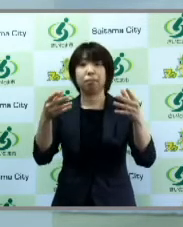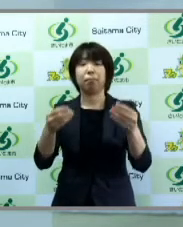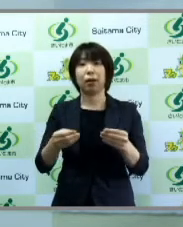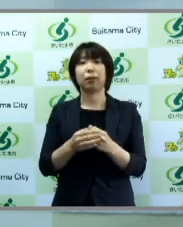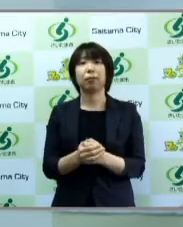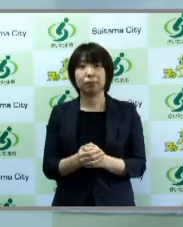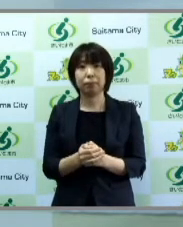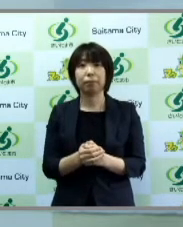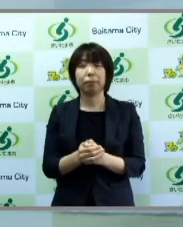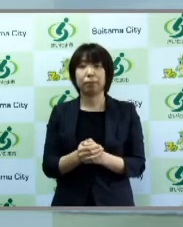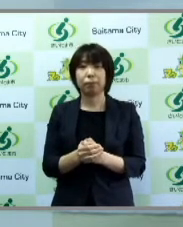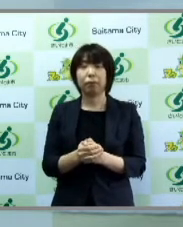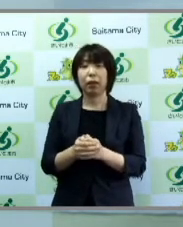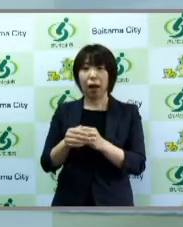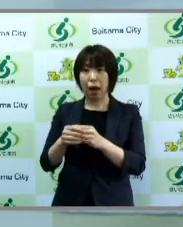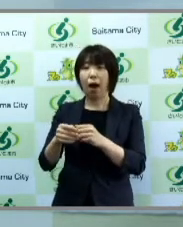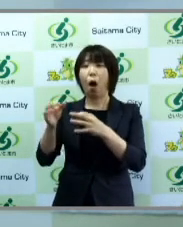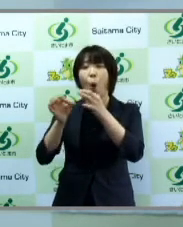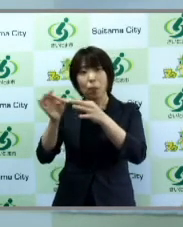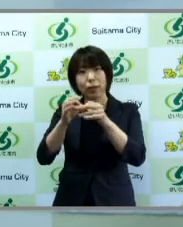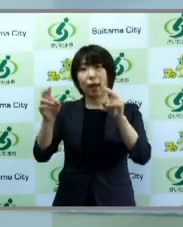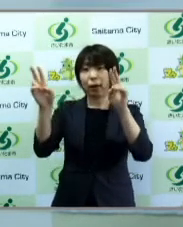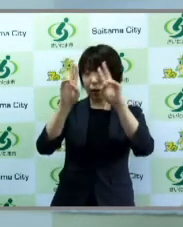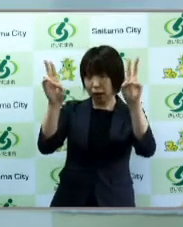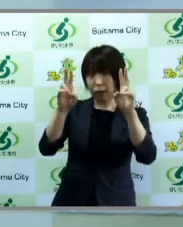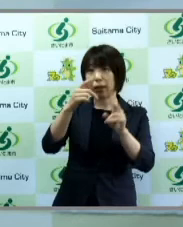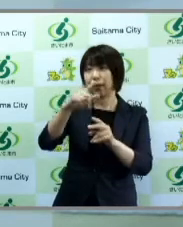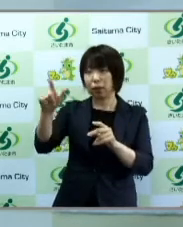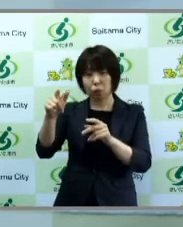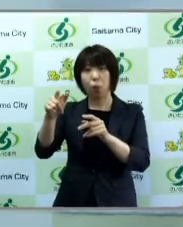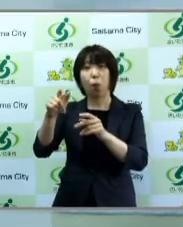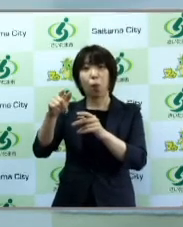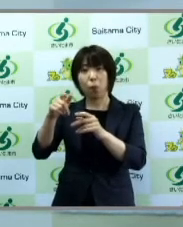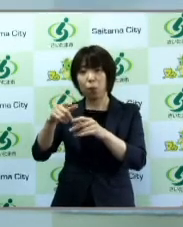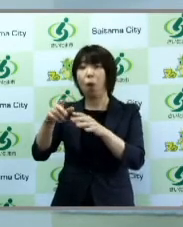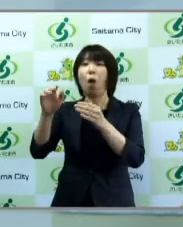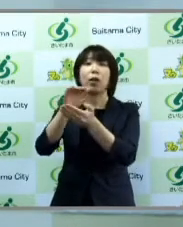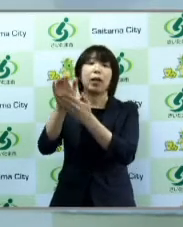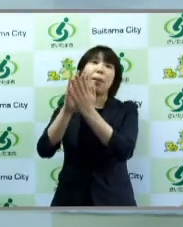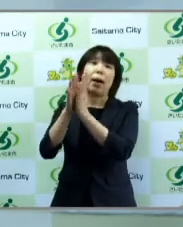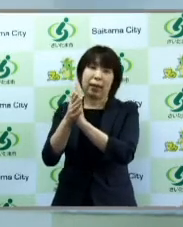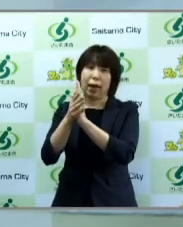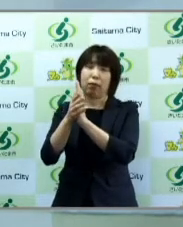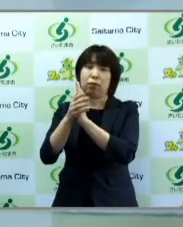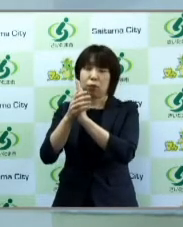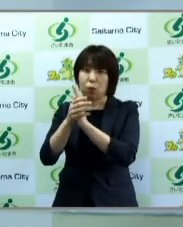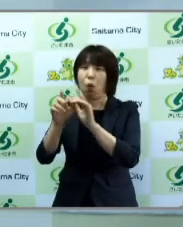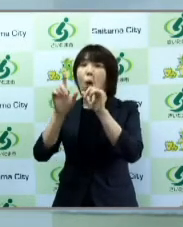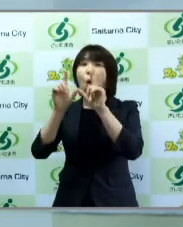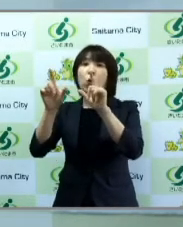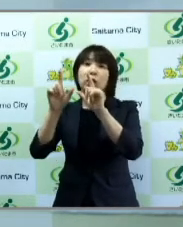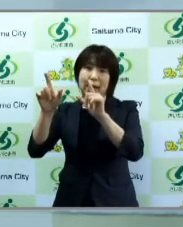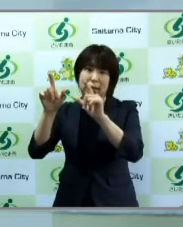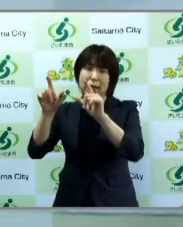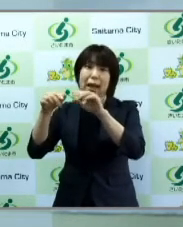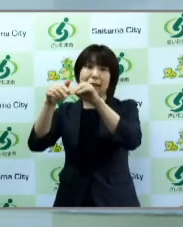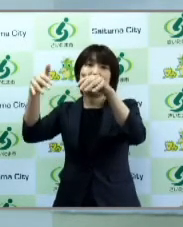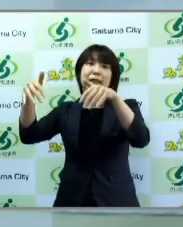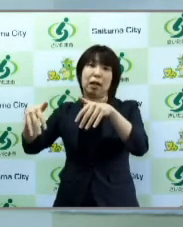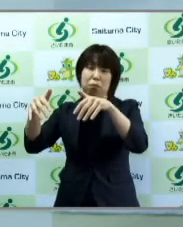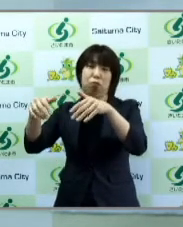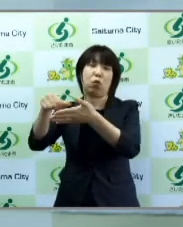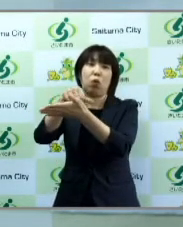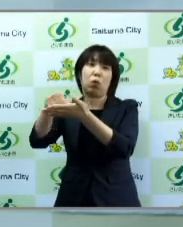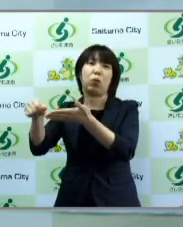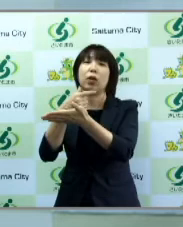ひ埼玉県コロナウイルスお知らせシステムに各事業所を登録していただきたいと思っております。また市民の皆様にも